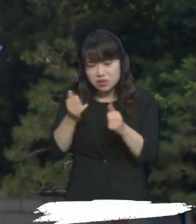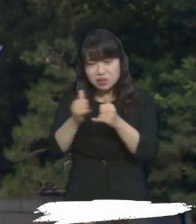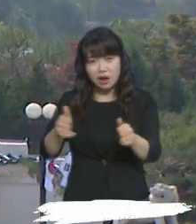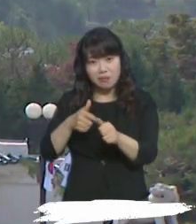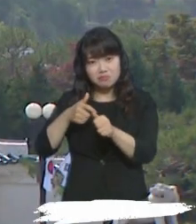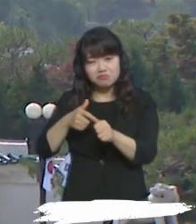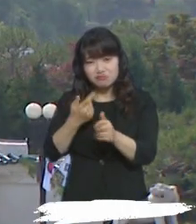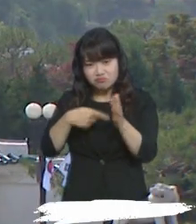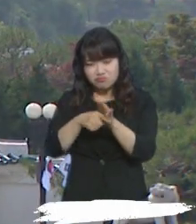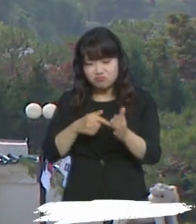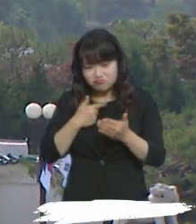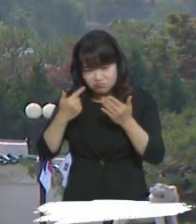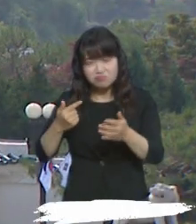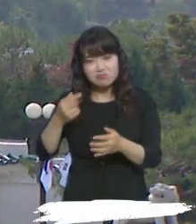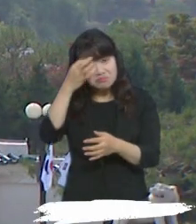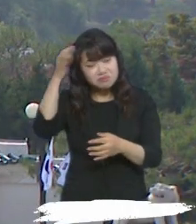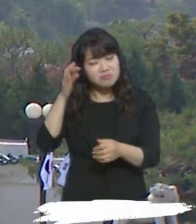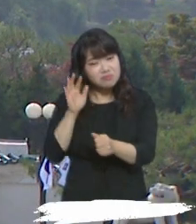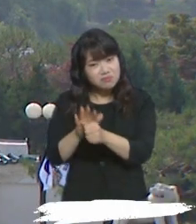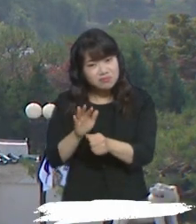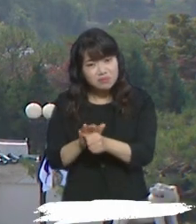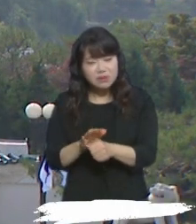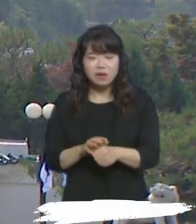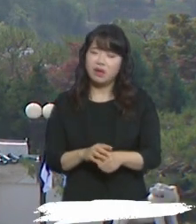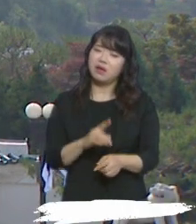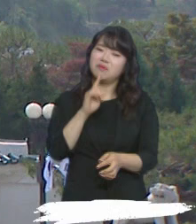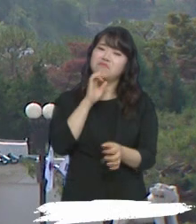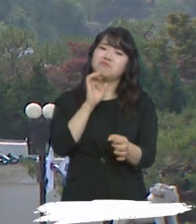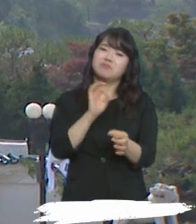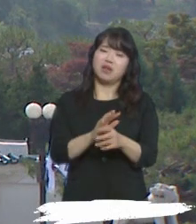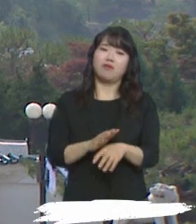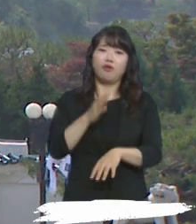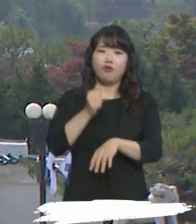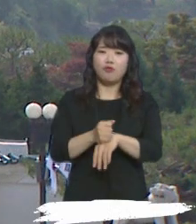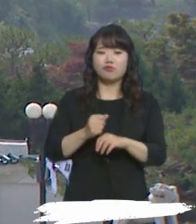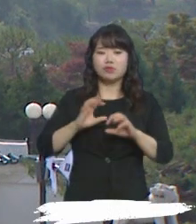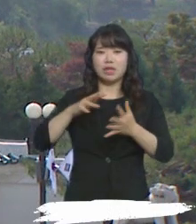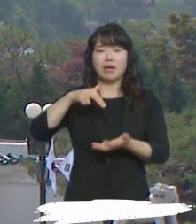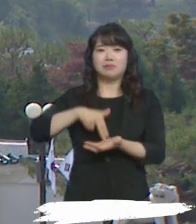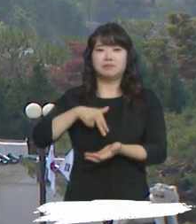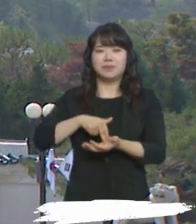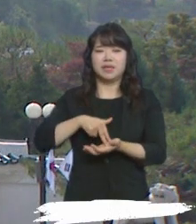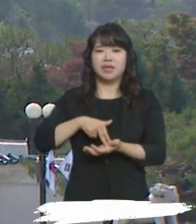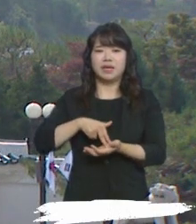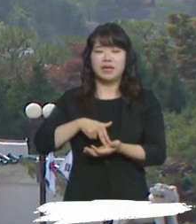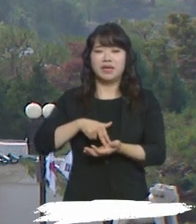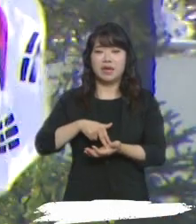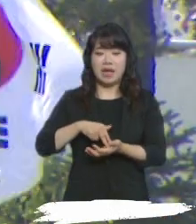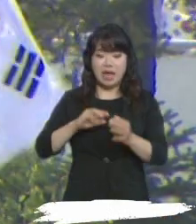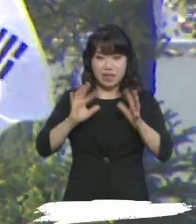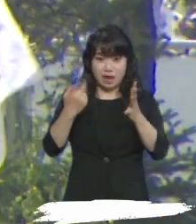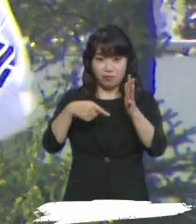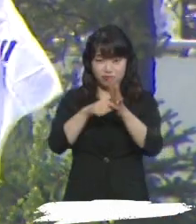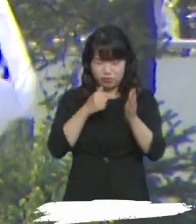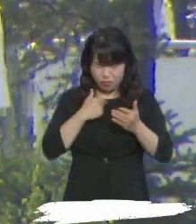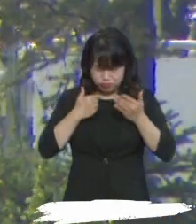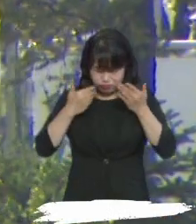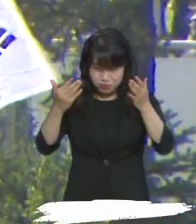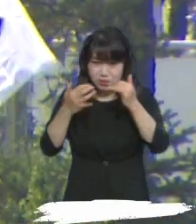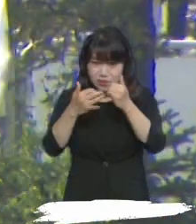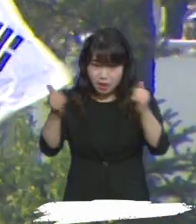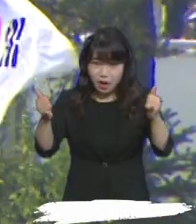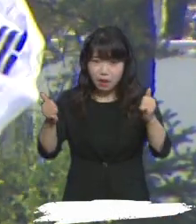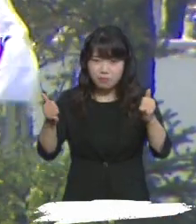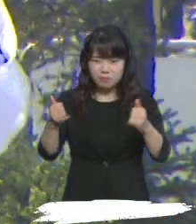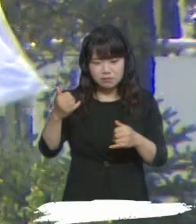생각하고요. 이렇게 된다라고 한다면 이제 나라가 위기에 몰렸을 때 이 나라 위에서 이렇게 몸바칠 사람이